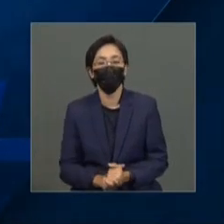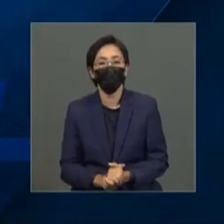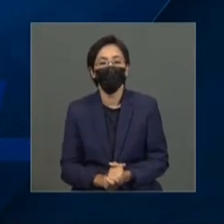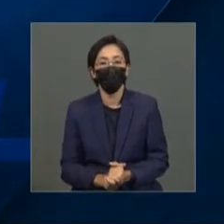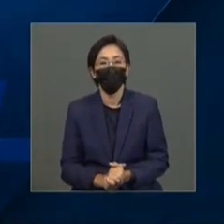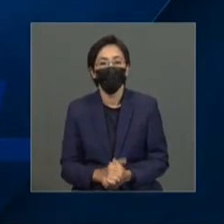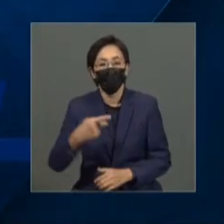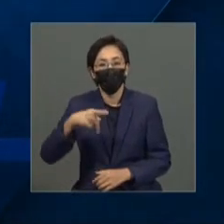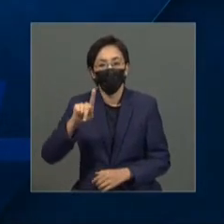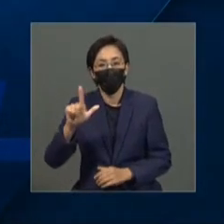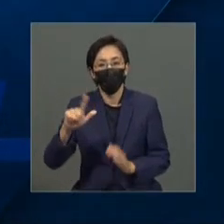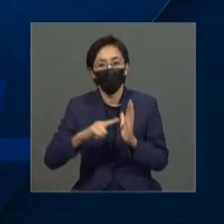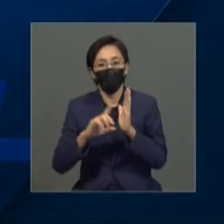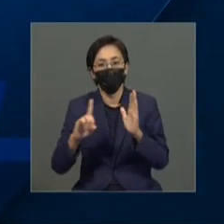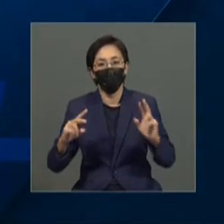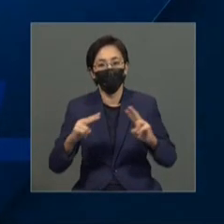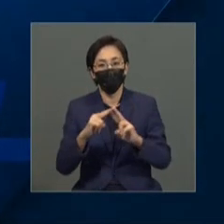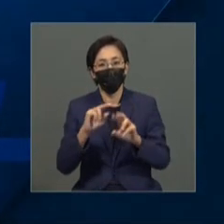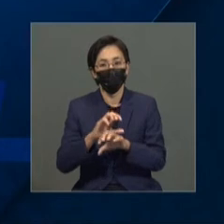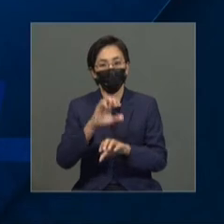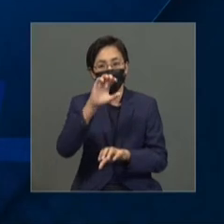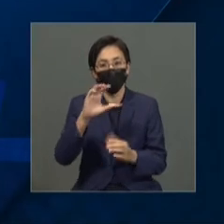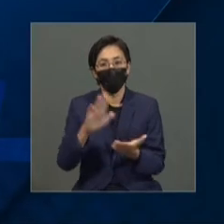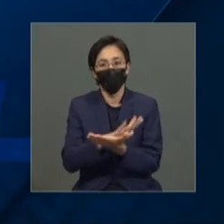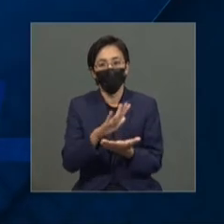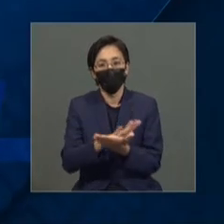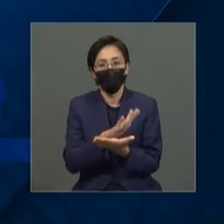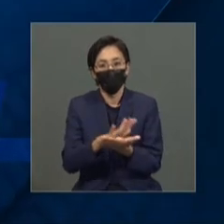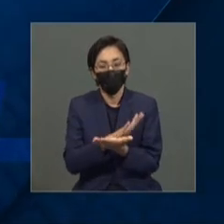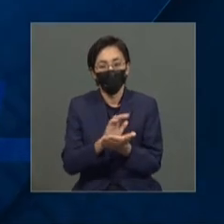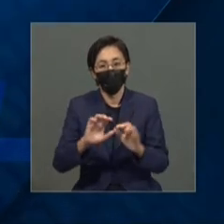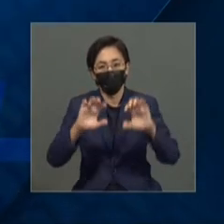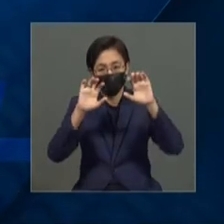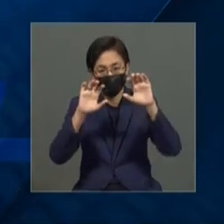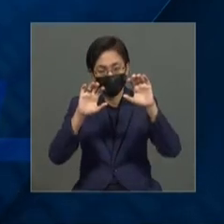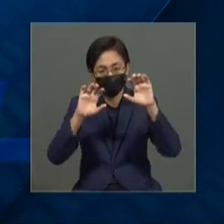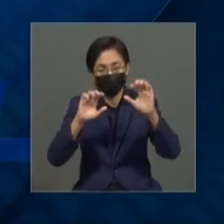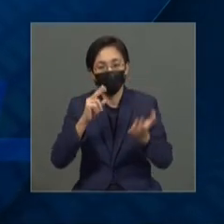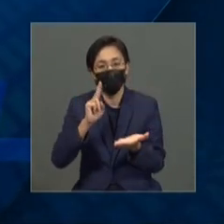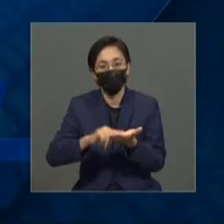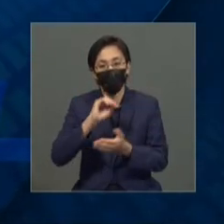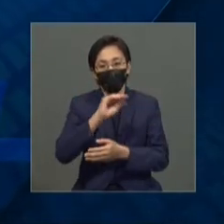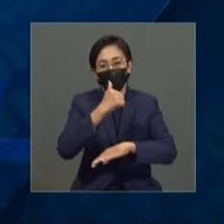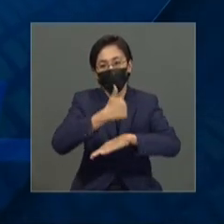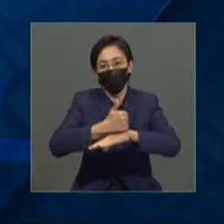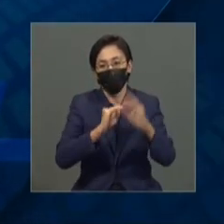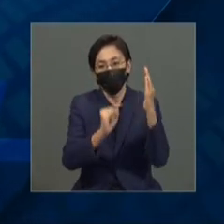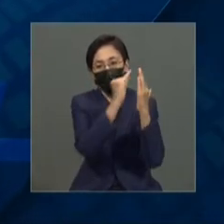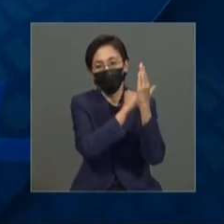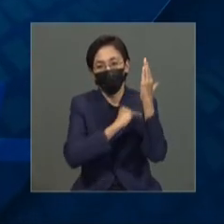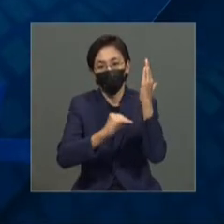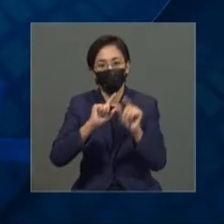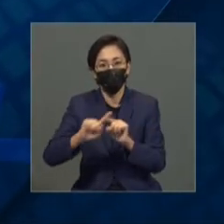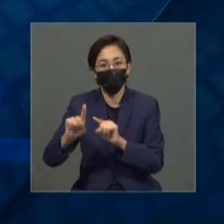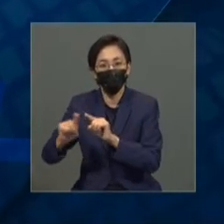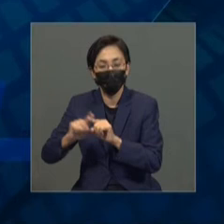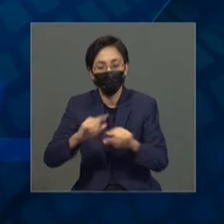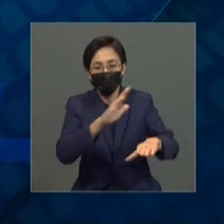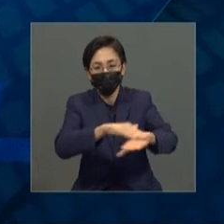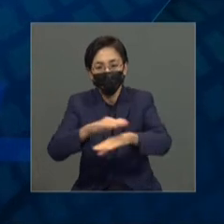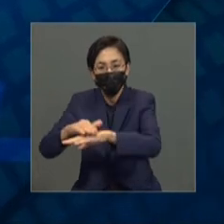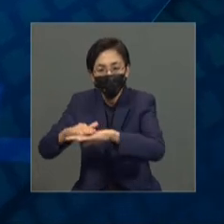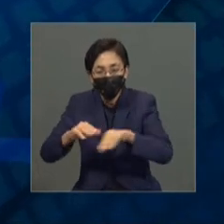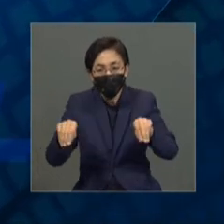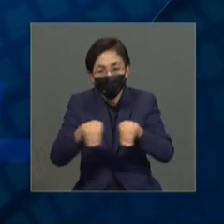มหาดไทยก็จึงมีเอกสารเรียนผู้ว่าราชการทุกจังหวัดนะคะเน้นย้ำไปที่จังหวัดพื้น